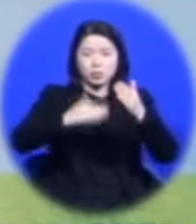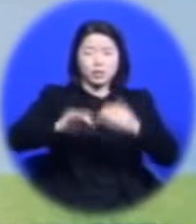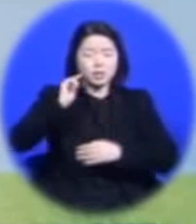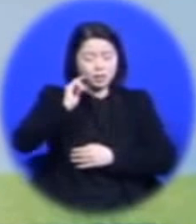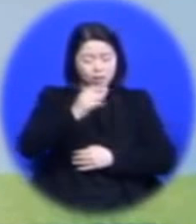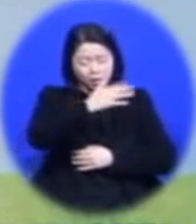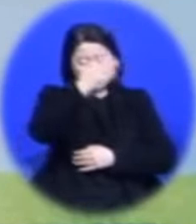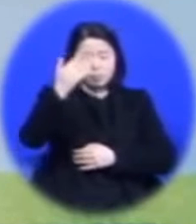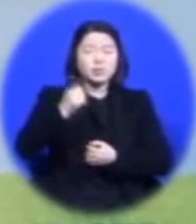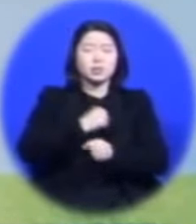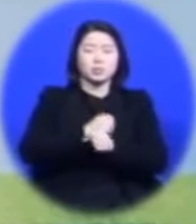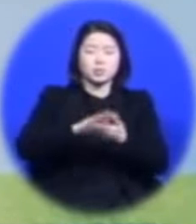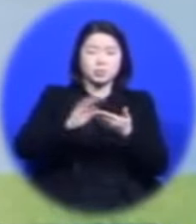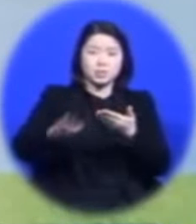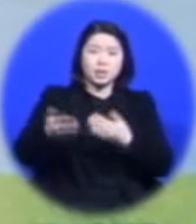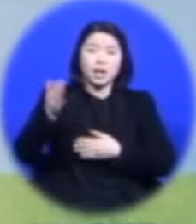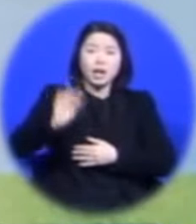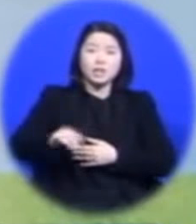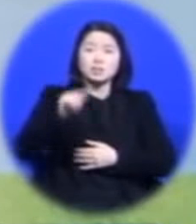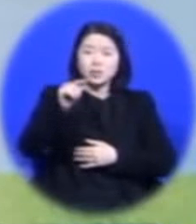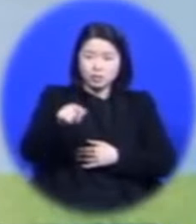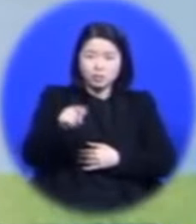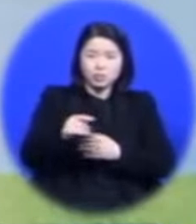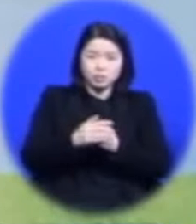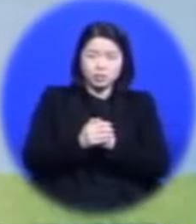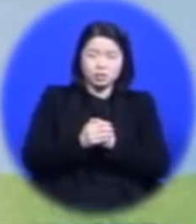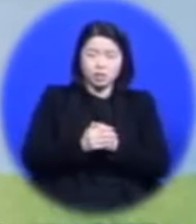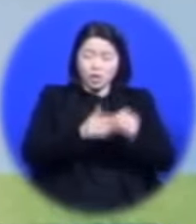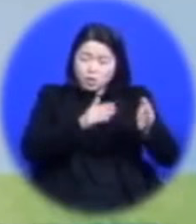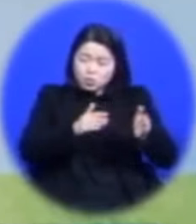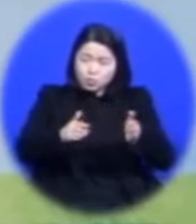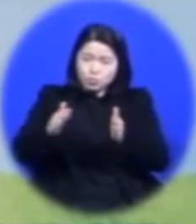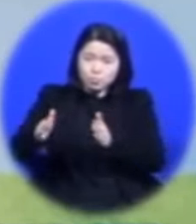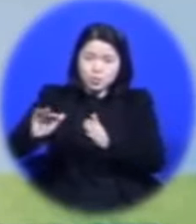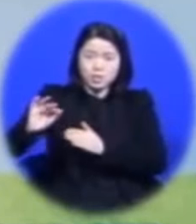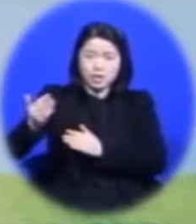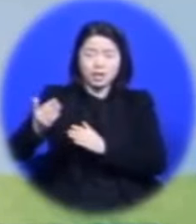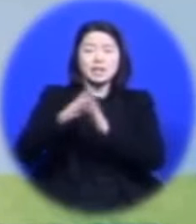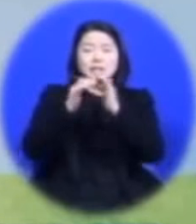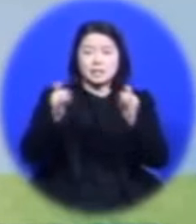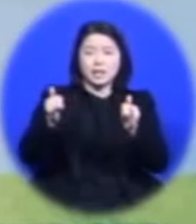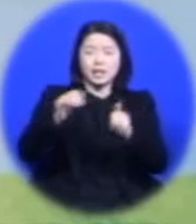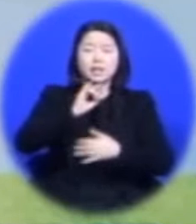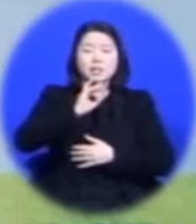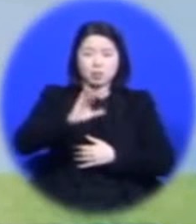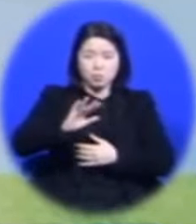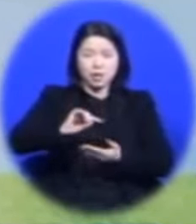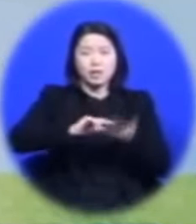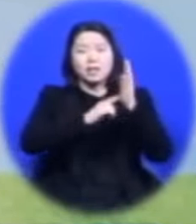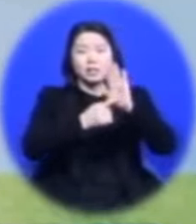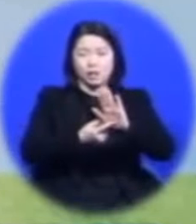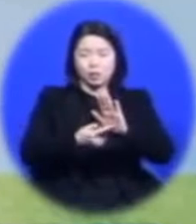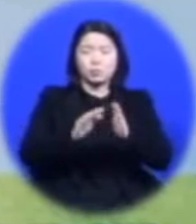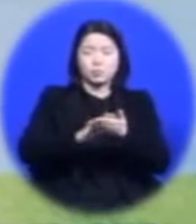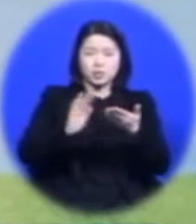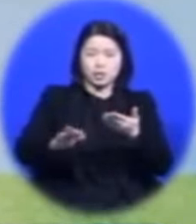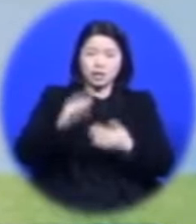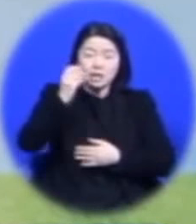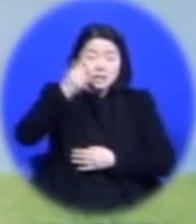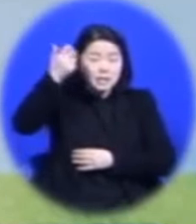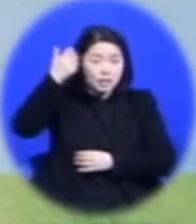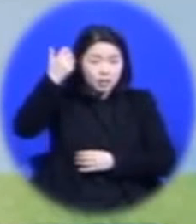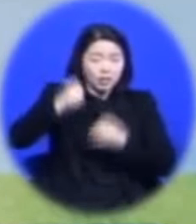아름다워요 그러나 그것은 준비된 자에게서 나오는 겁니다 성령께서